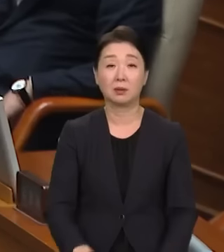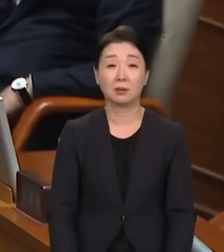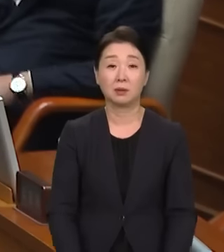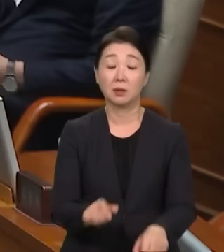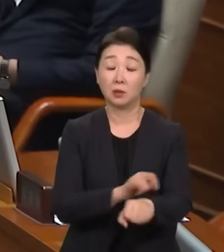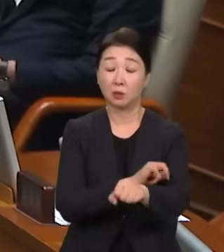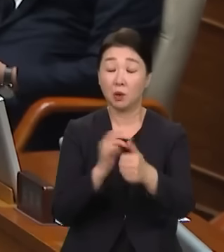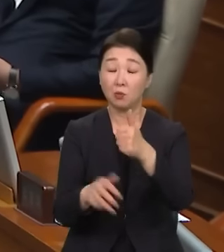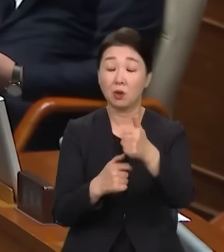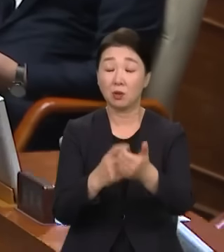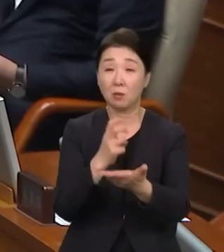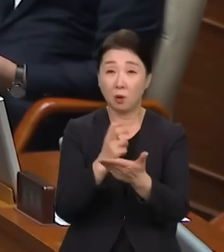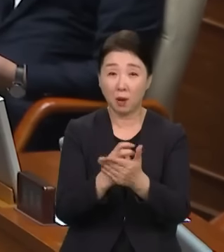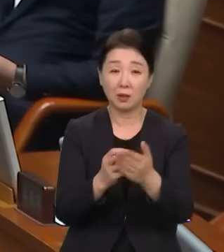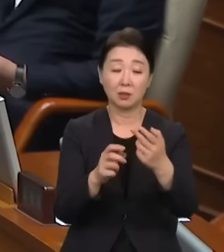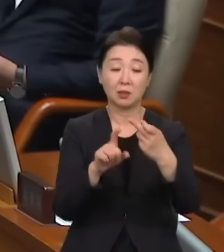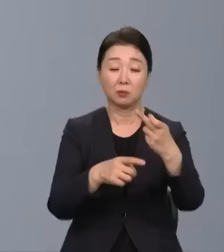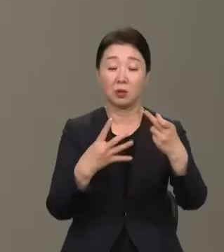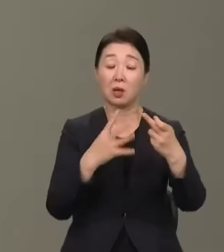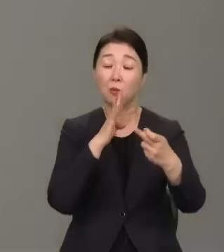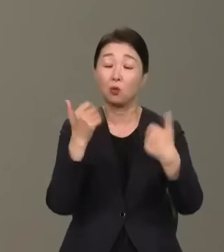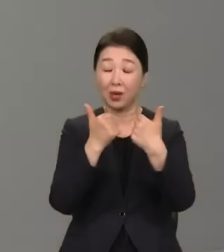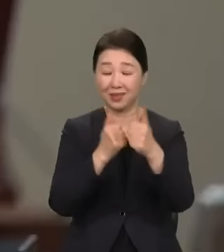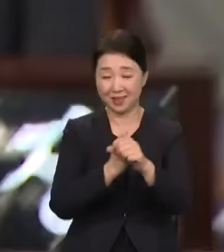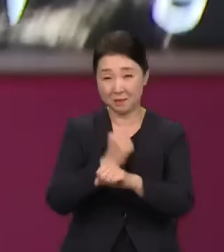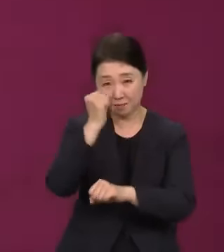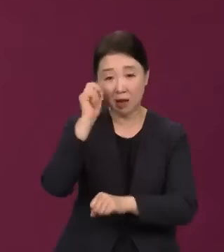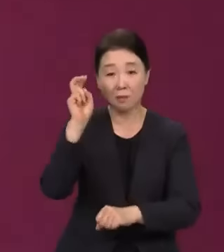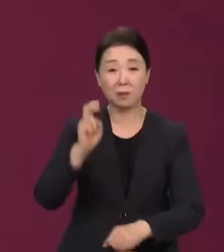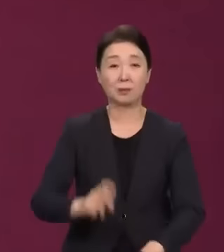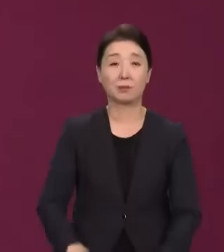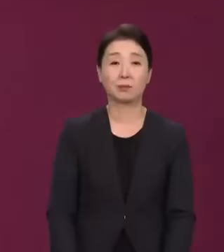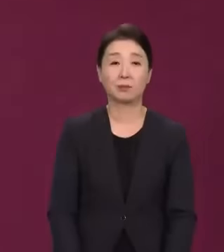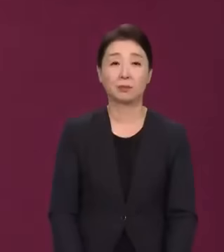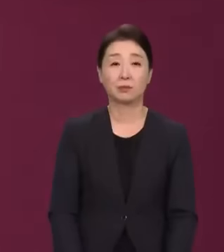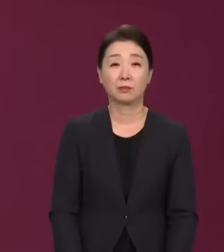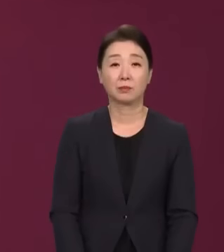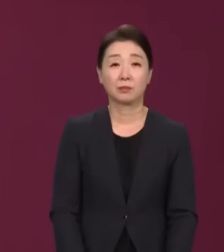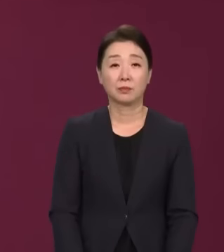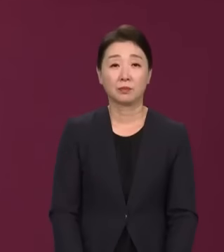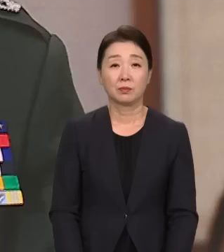4일 본회의에서 처리될 예정입니다. JTBC 류정화입니다.